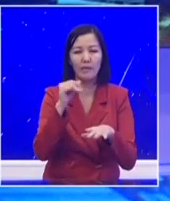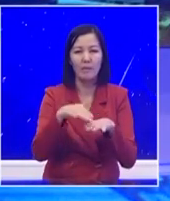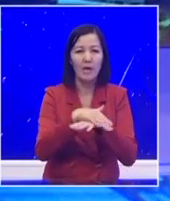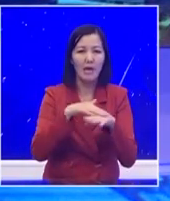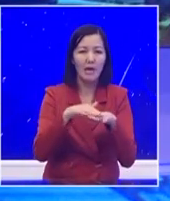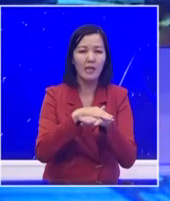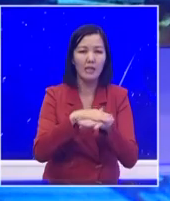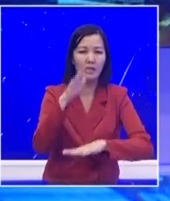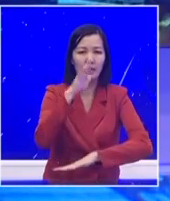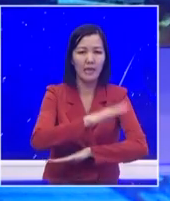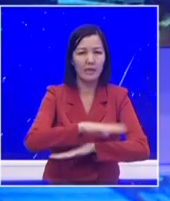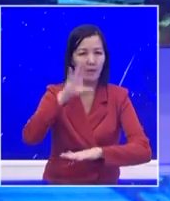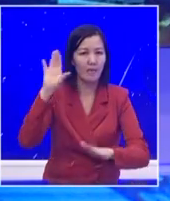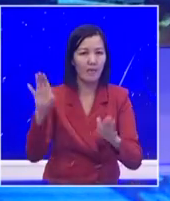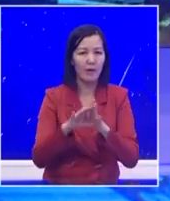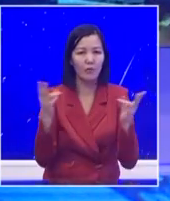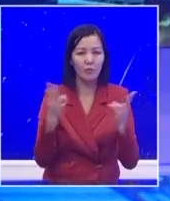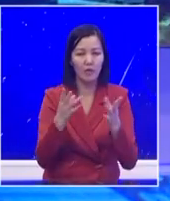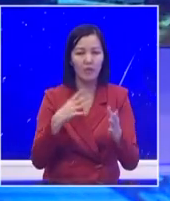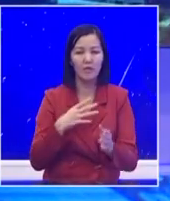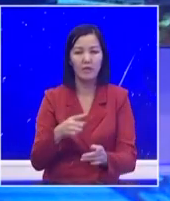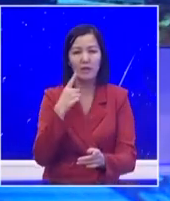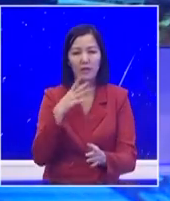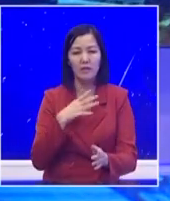халықты ортақ тәртіпке бағынуға шақырды.